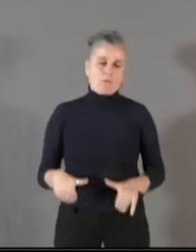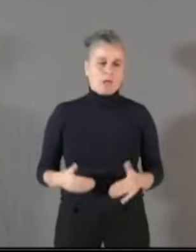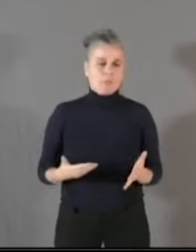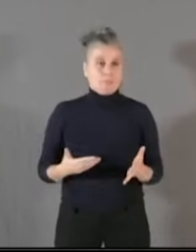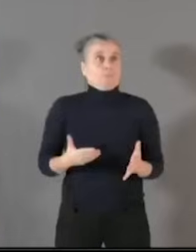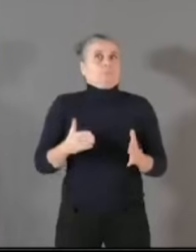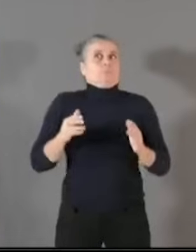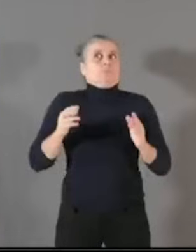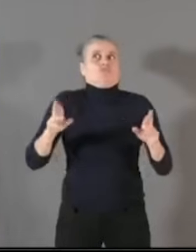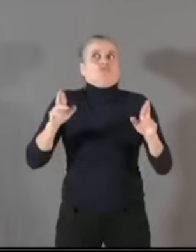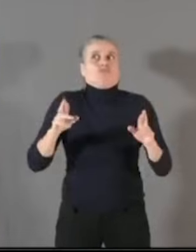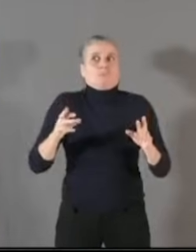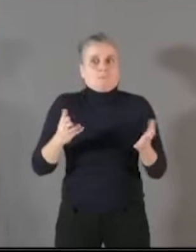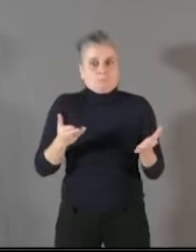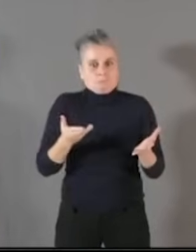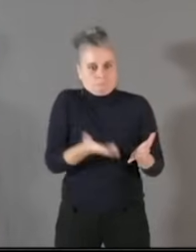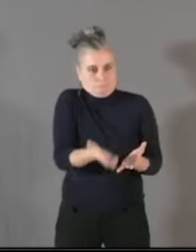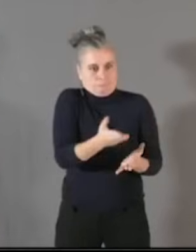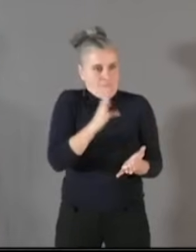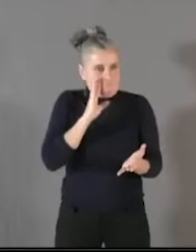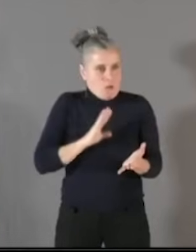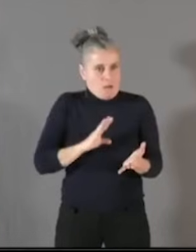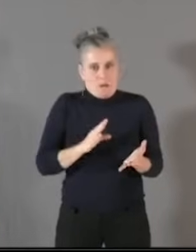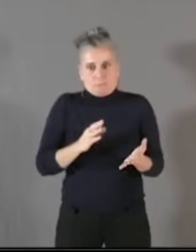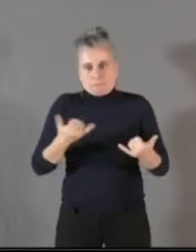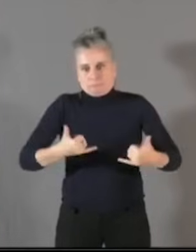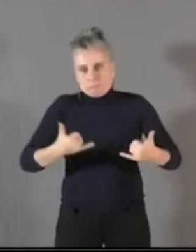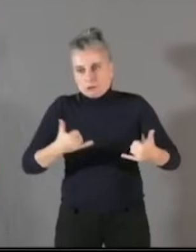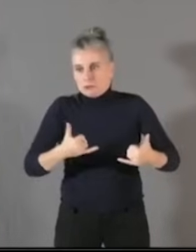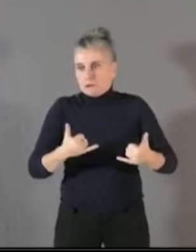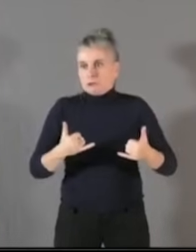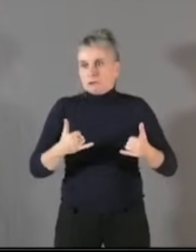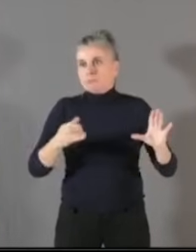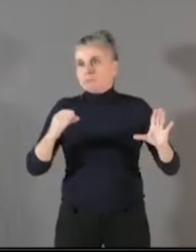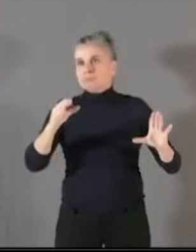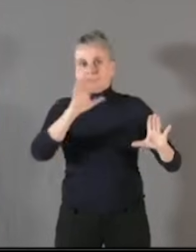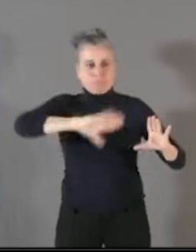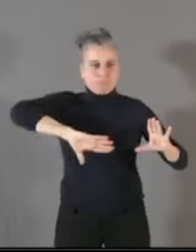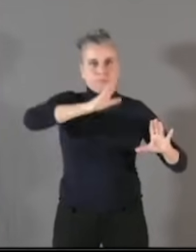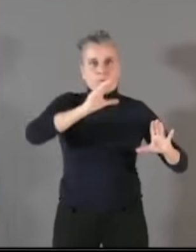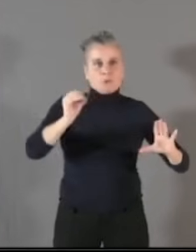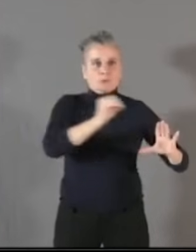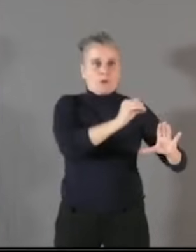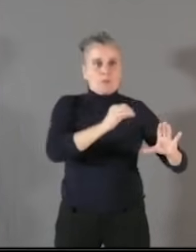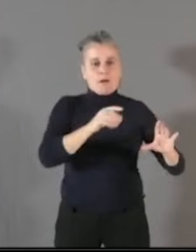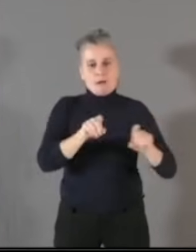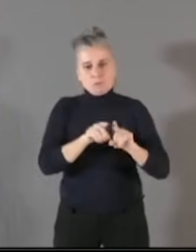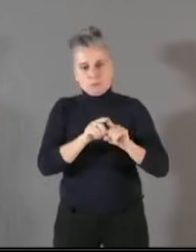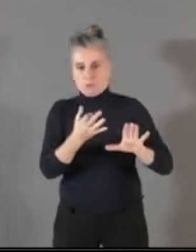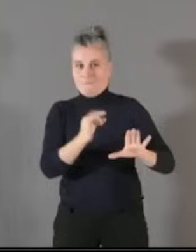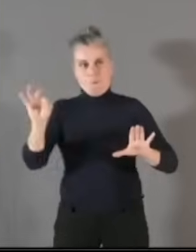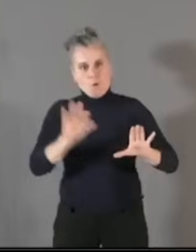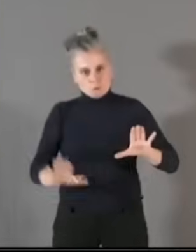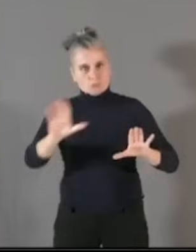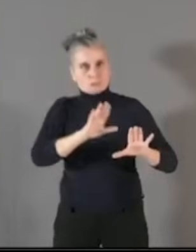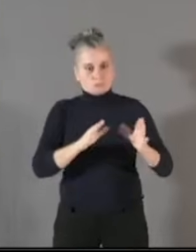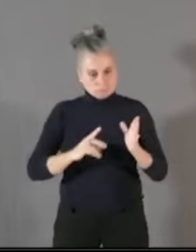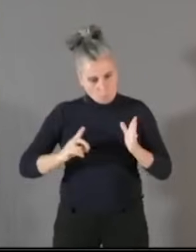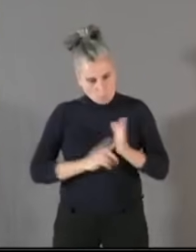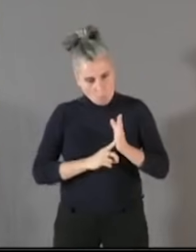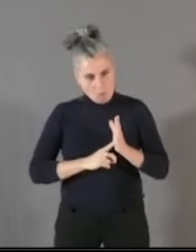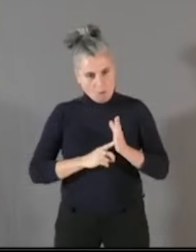heureux, les femmes sous nos contrées occidentales, et en particulier françaises, ont conquis des droits, et c'était bien